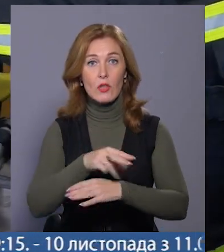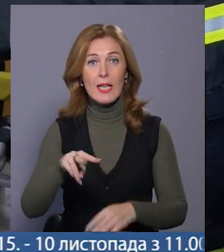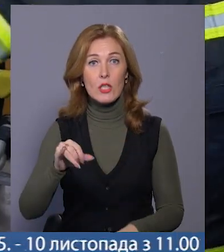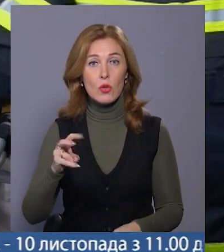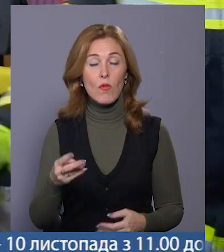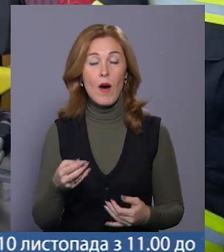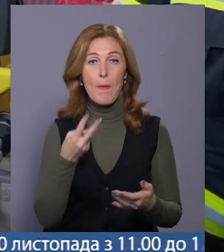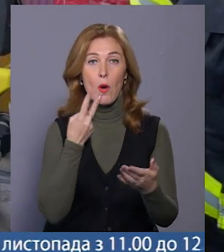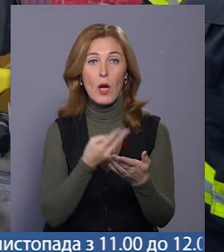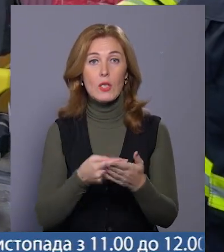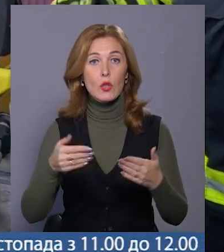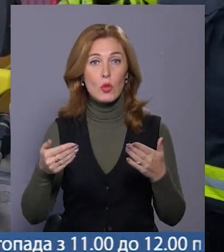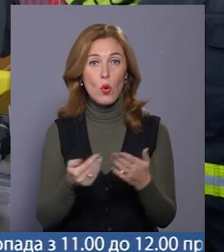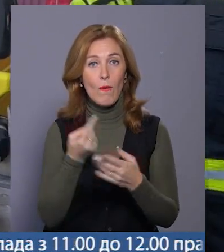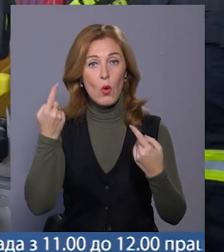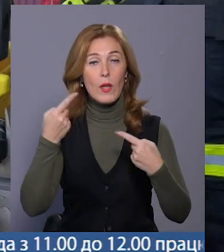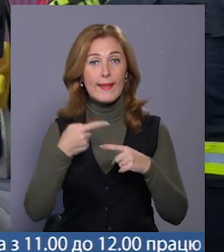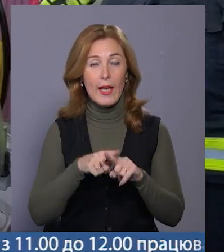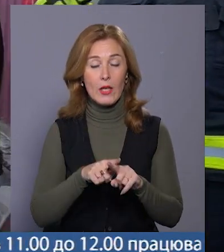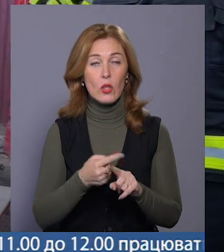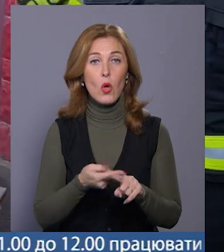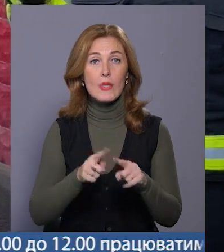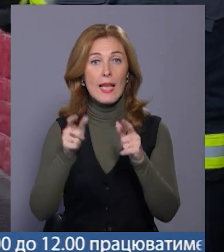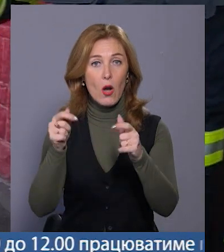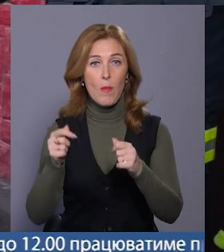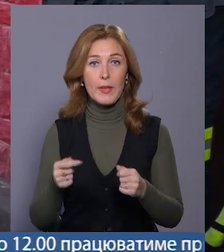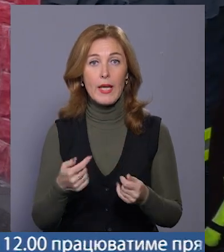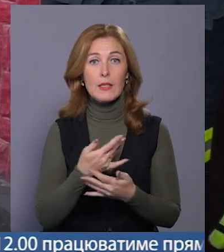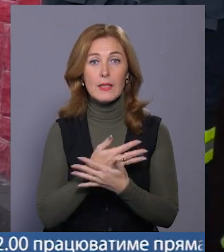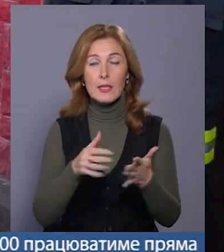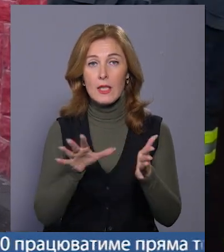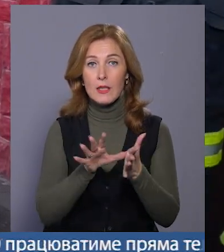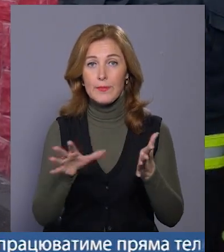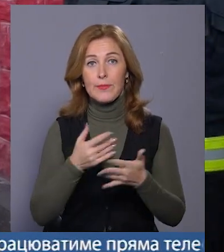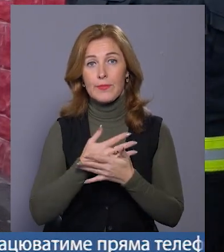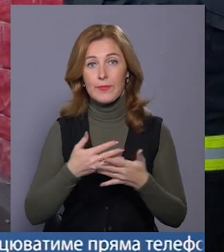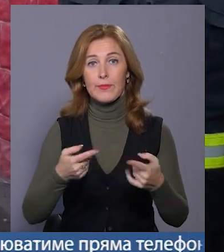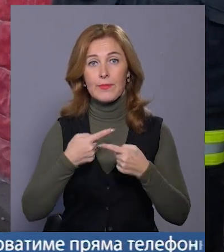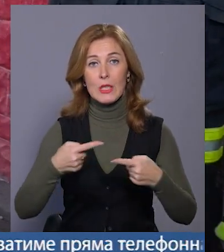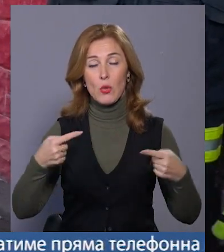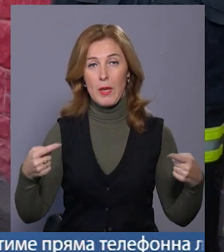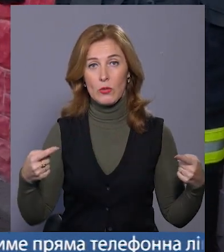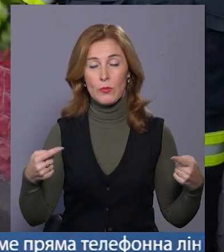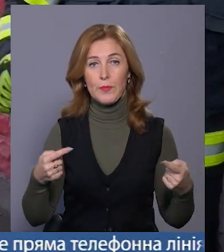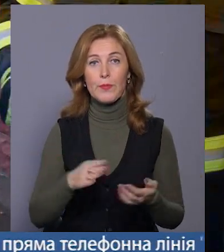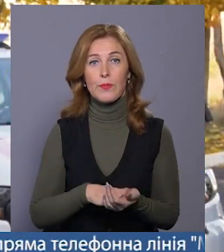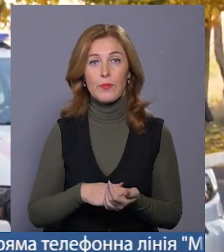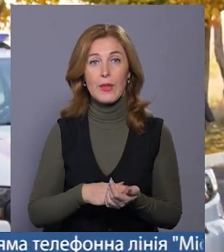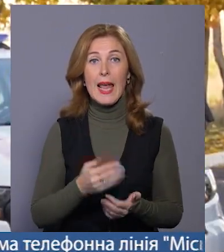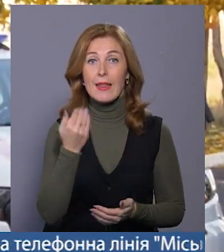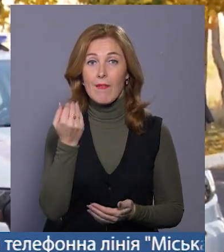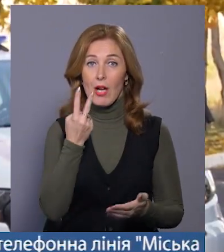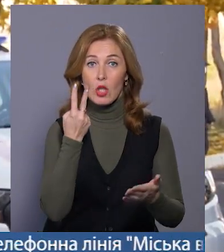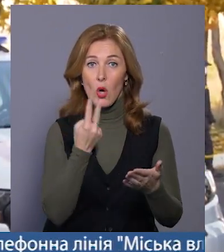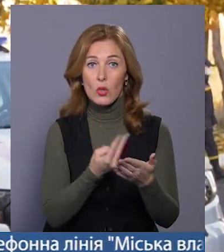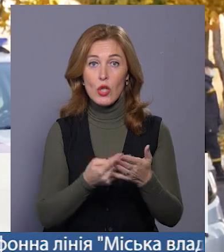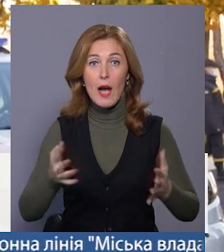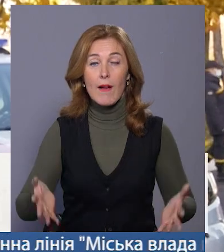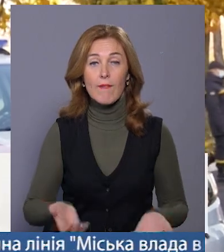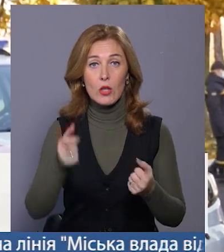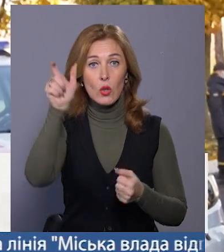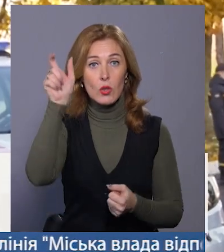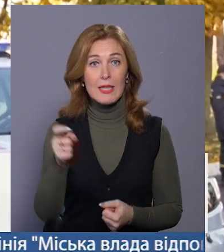нову аварійно-рятувальну техніку. Це комплекти гідравлічного, електричного і пневматичного інструменту. На ваших очах вийняли людину за